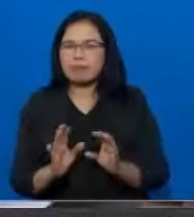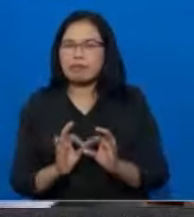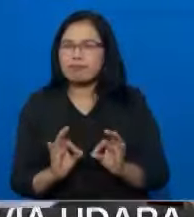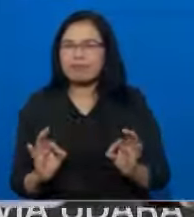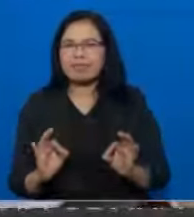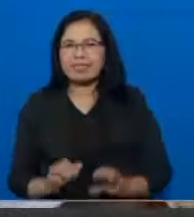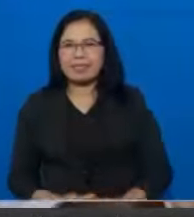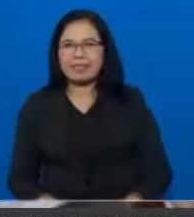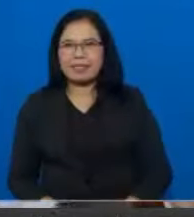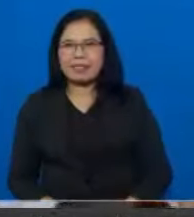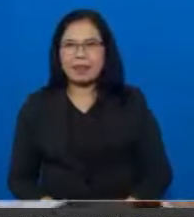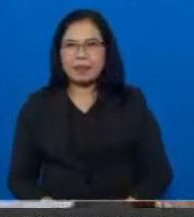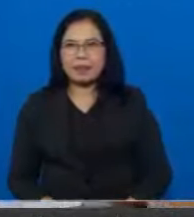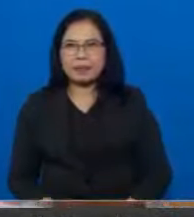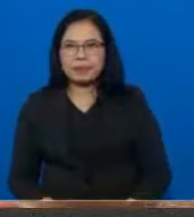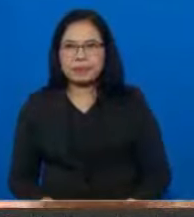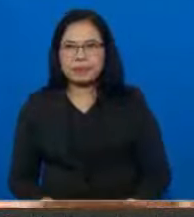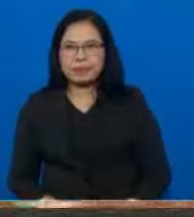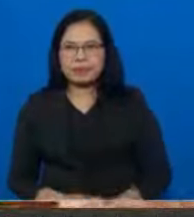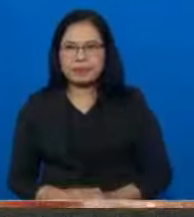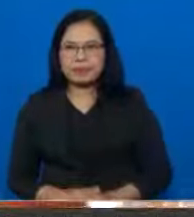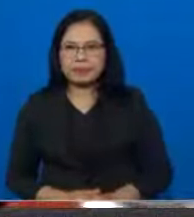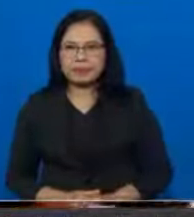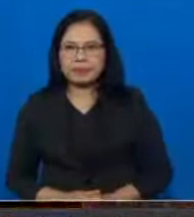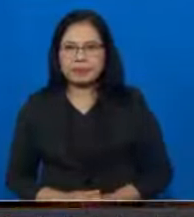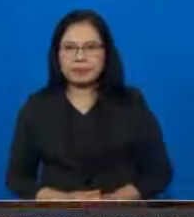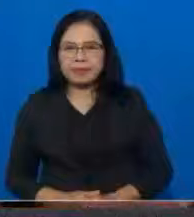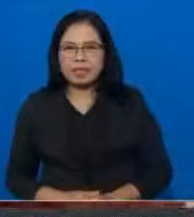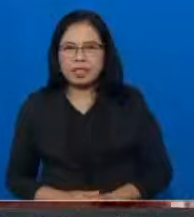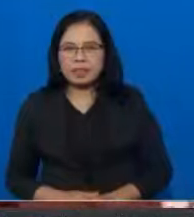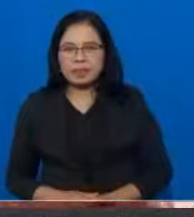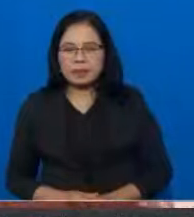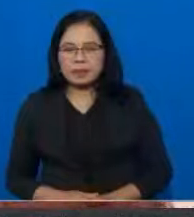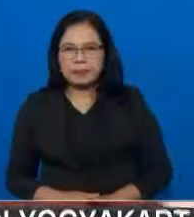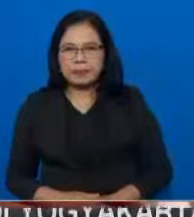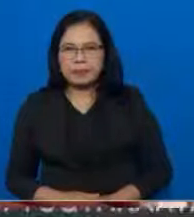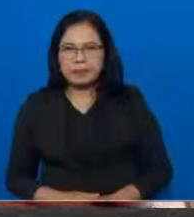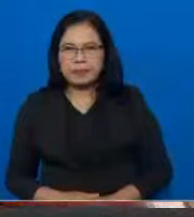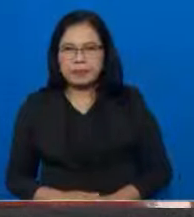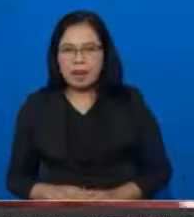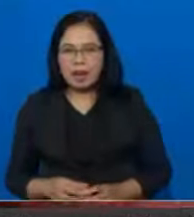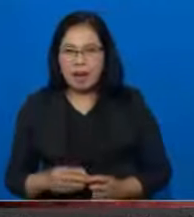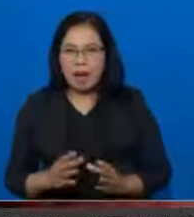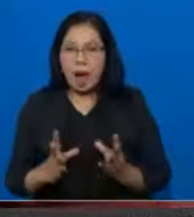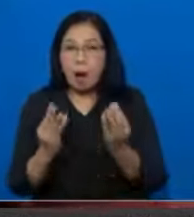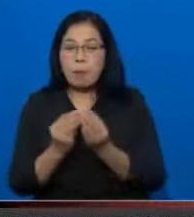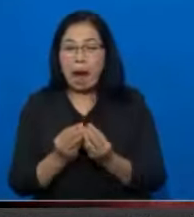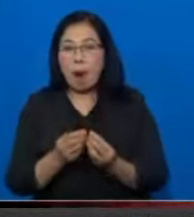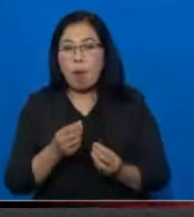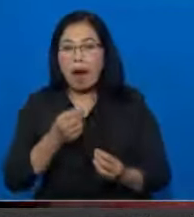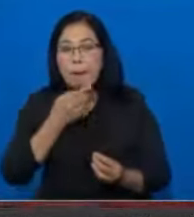gak crunchy, dan tentunya akan mengurangi cita rasa dan juga kenikmatan dari si bawang itu sendiri. Padahal kan bawang enak tuh kalau krenyes-krenyes gitu.